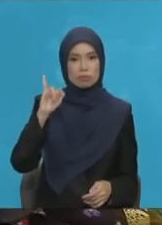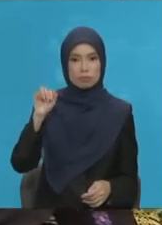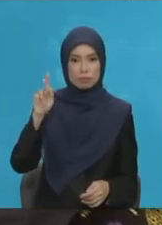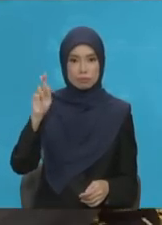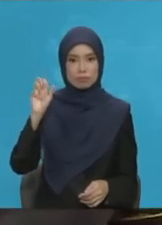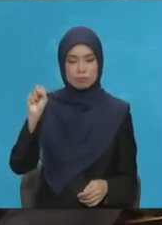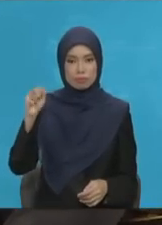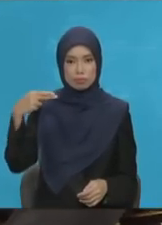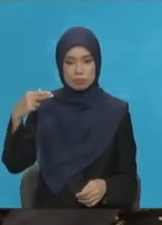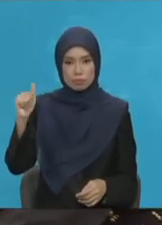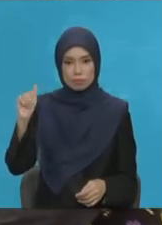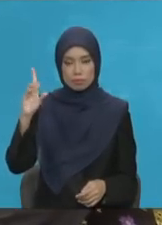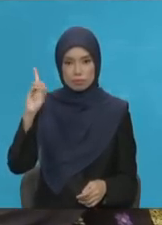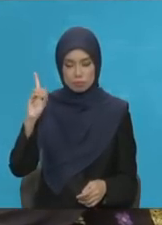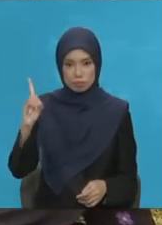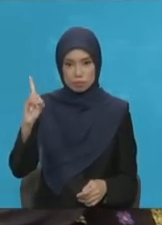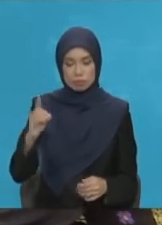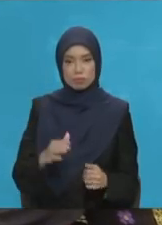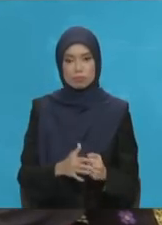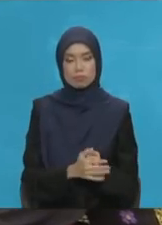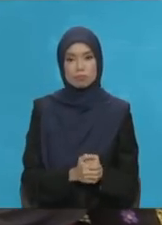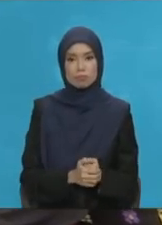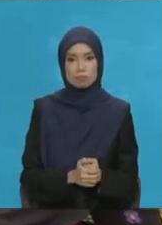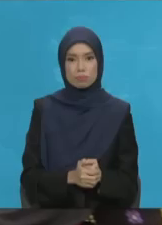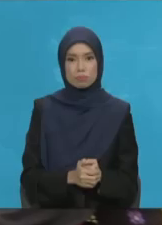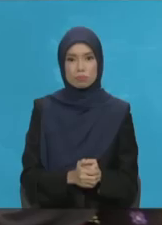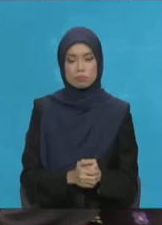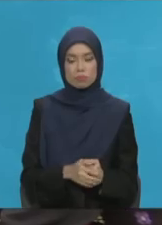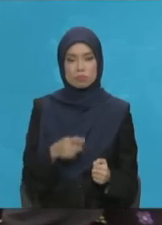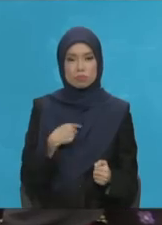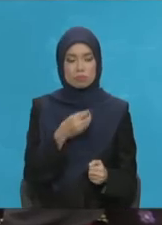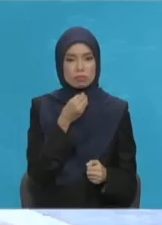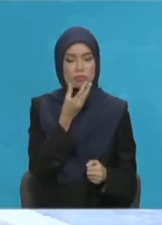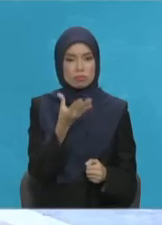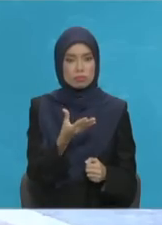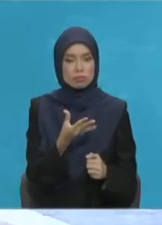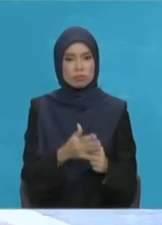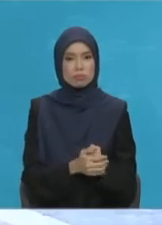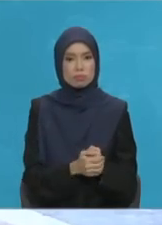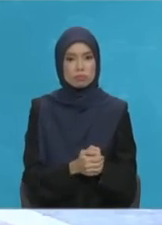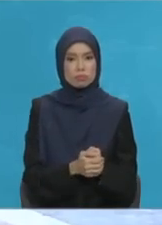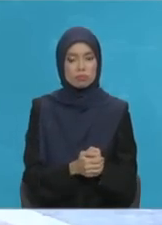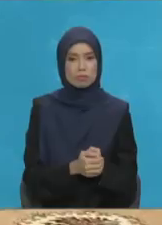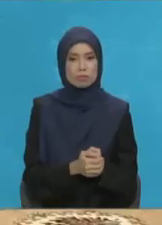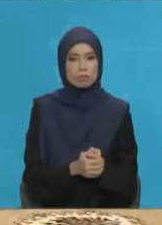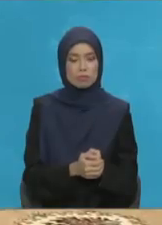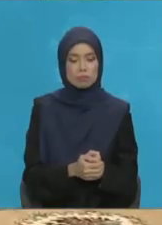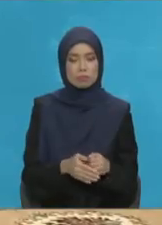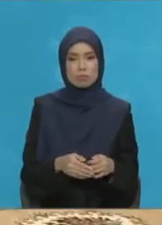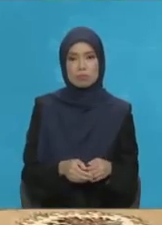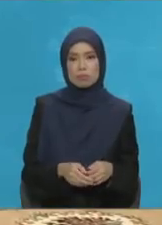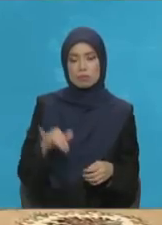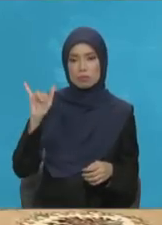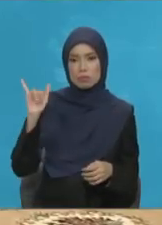Mulia Pangeran Maharaja Setia Laila diraja Saiful Irsyad menyabdakan supaya yang dimuliakan pihin orang kaya